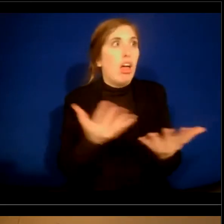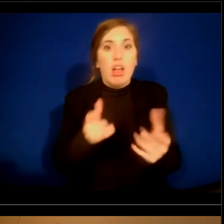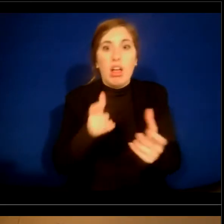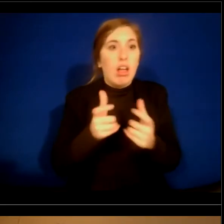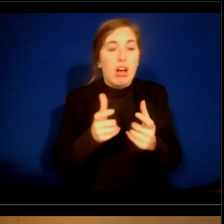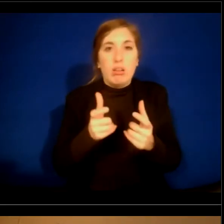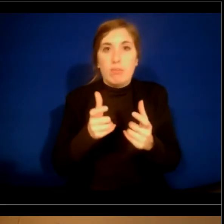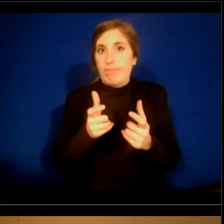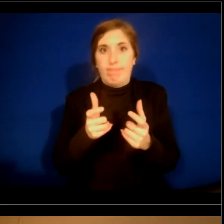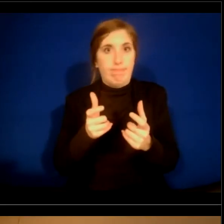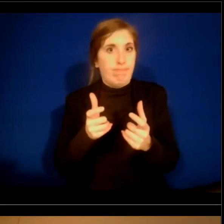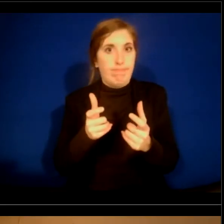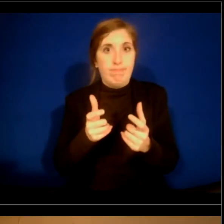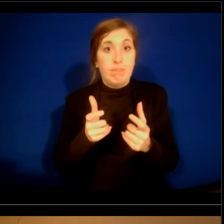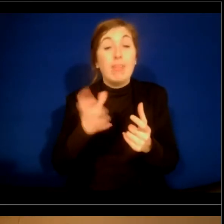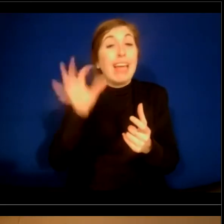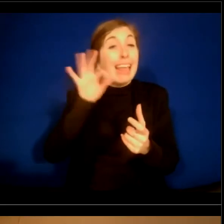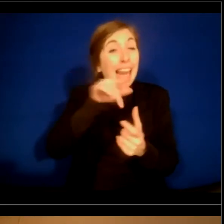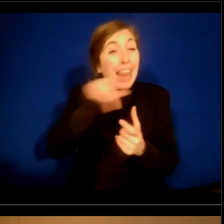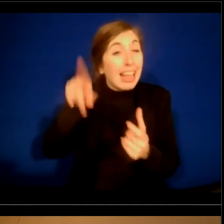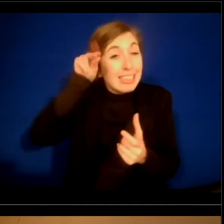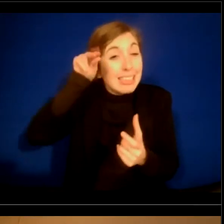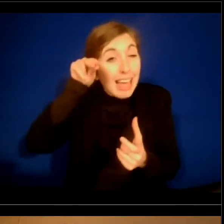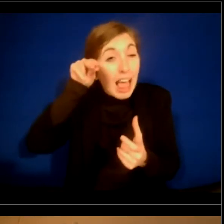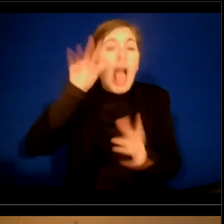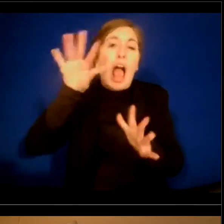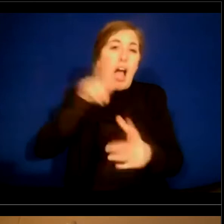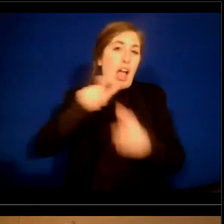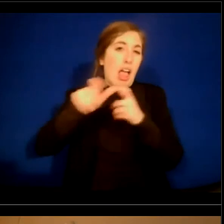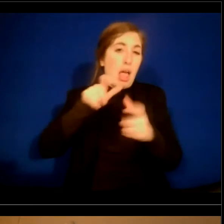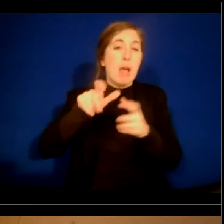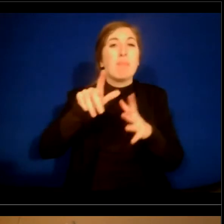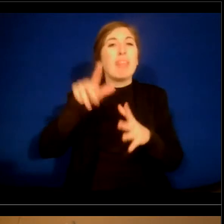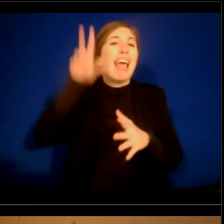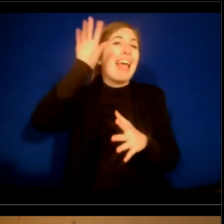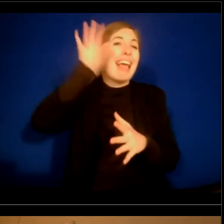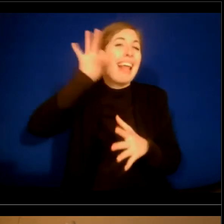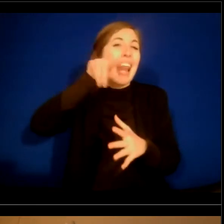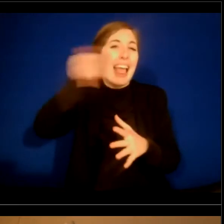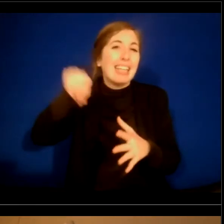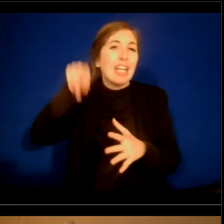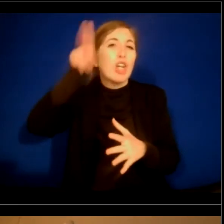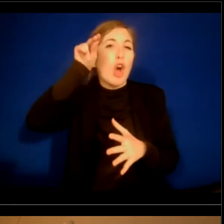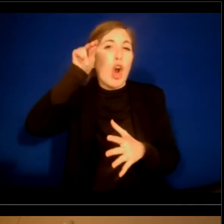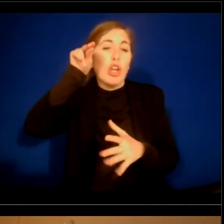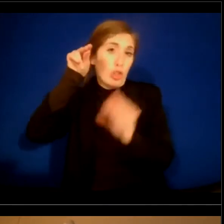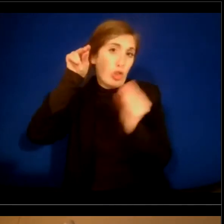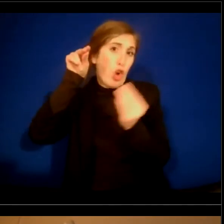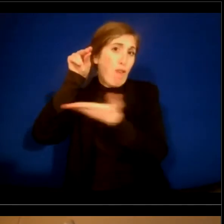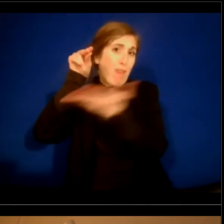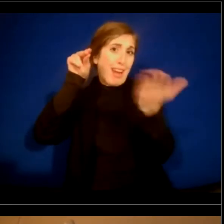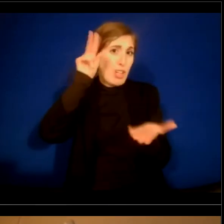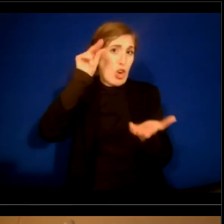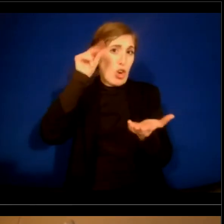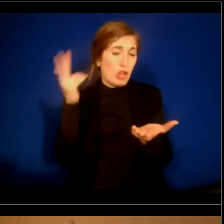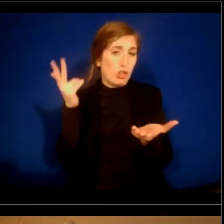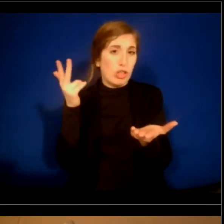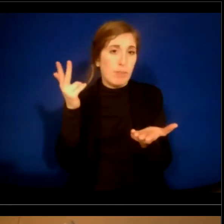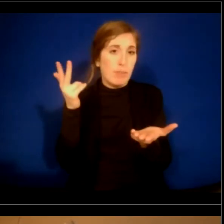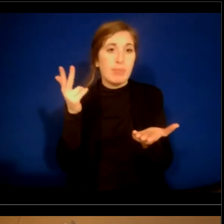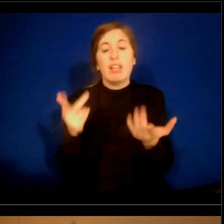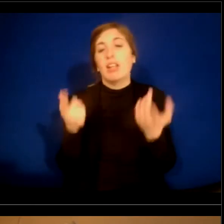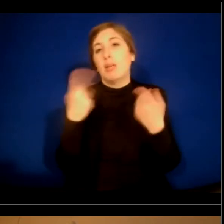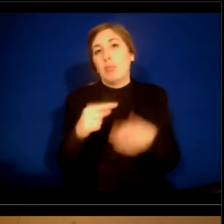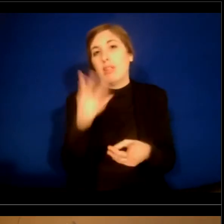a meno che non conoscano l'inglese, che è conosciuto, ma soprattutto tra i giovani. Quindi ecco, giusto per chiudere